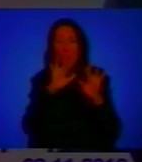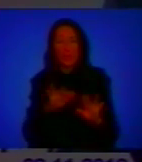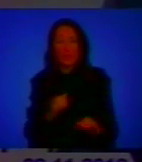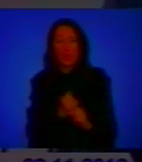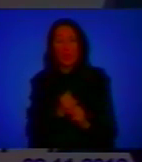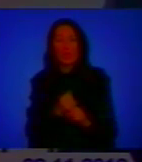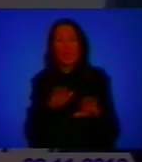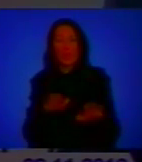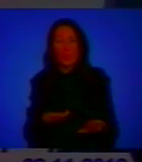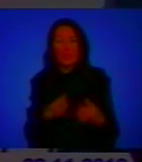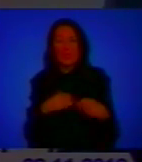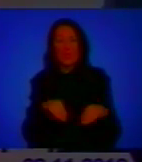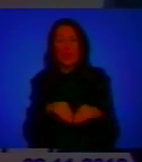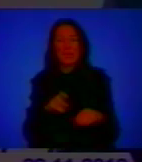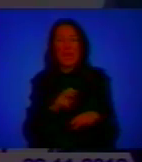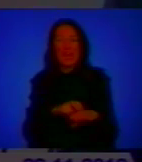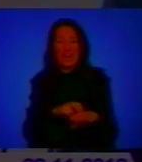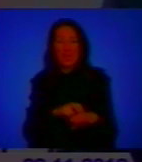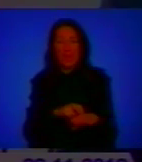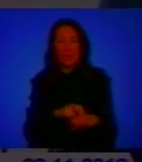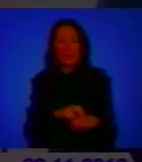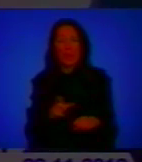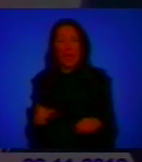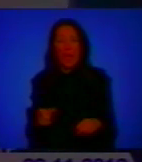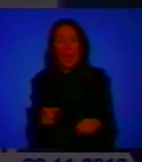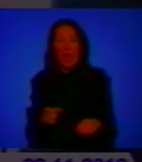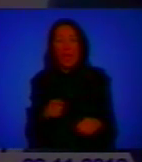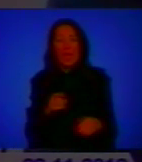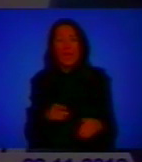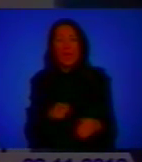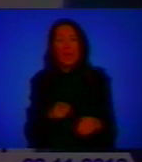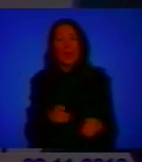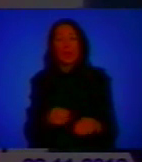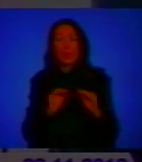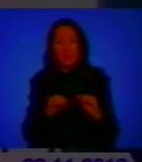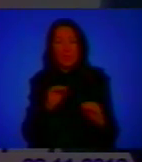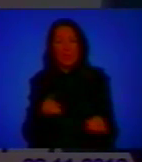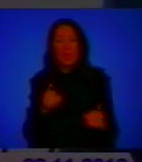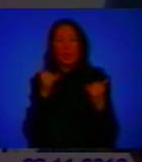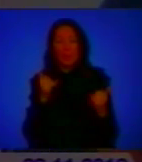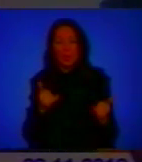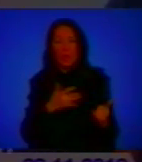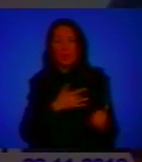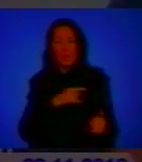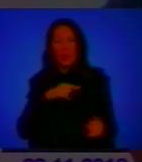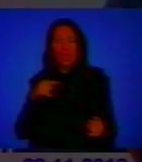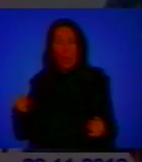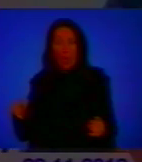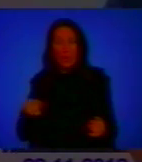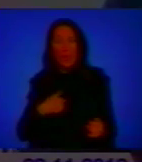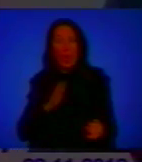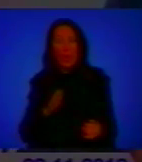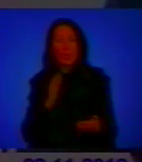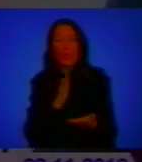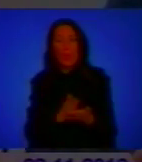робочих місць сімейних лікарів, оснастити їх сучасними електрокардіографами, і ми будемо мати